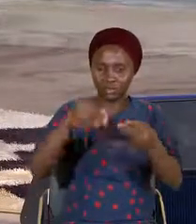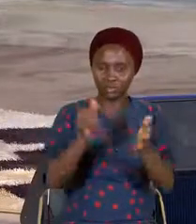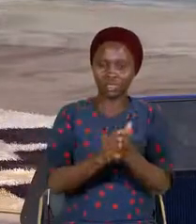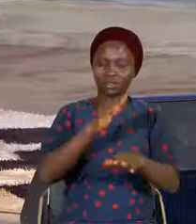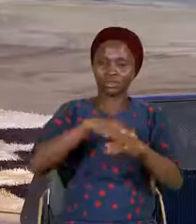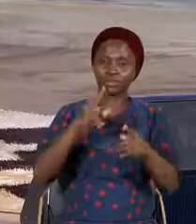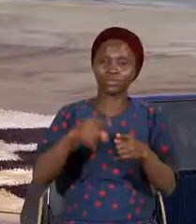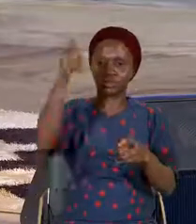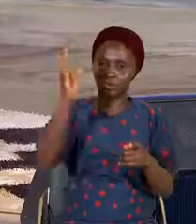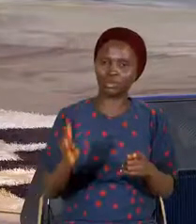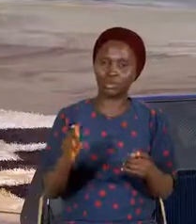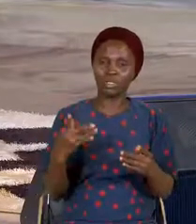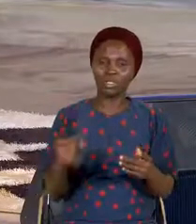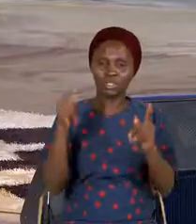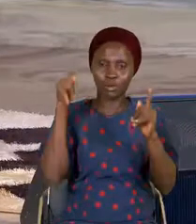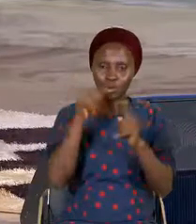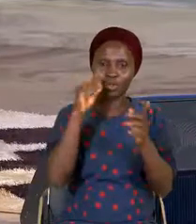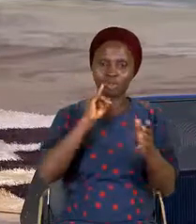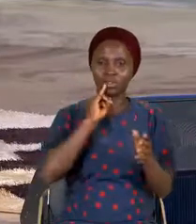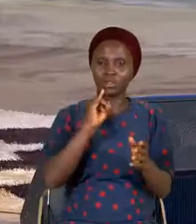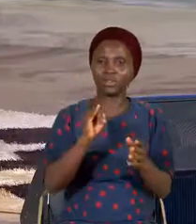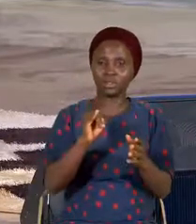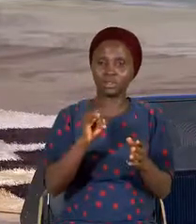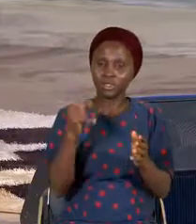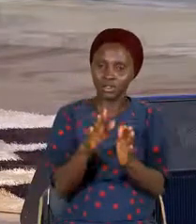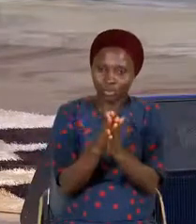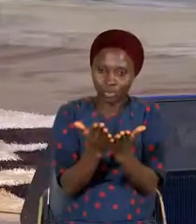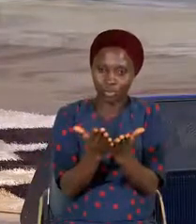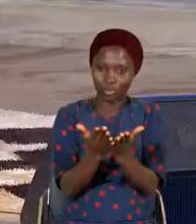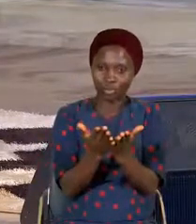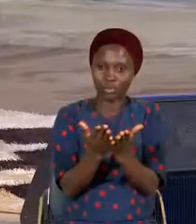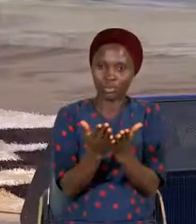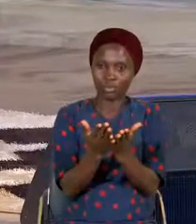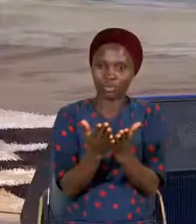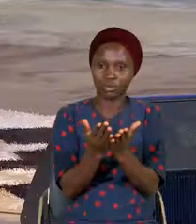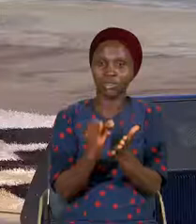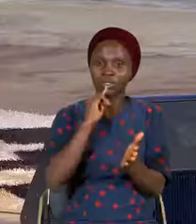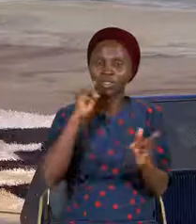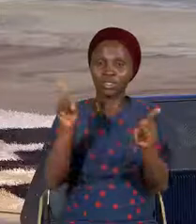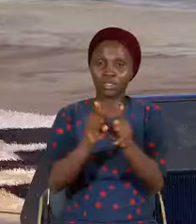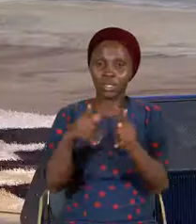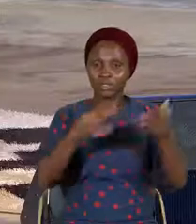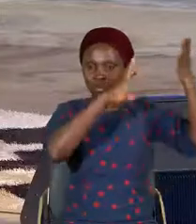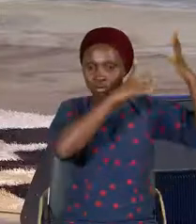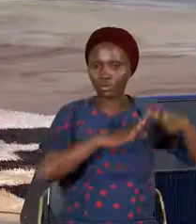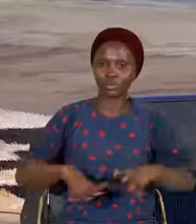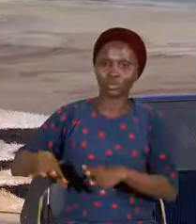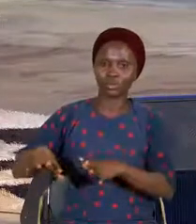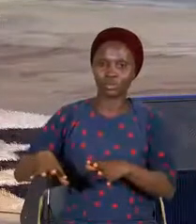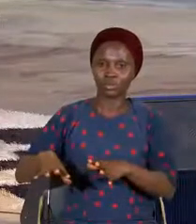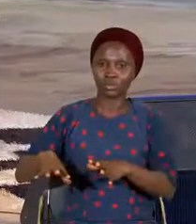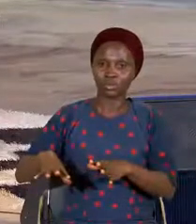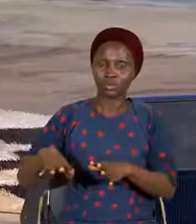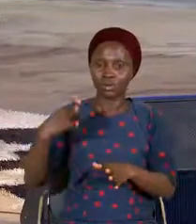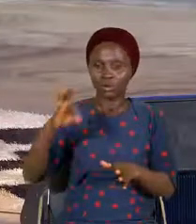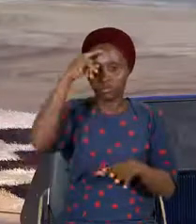appartient à Dieu. Donne cela à Dieu. Le point est ceci. Le livre est comme l'océan. Tout le